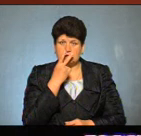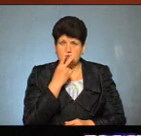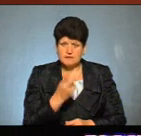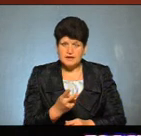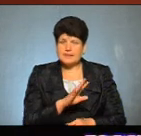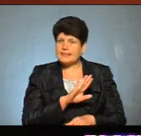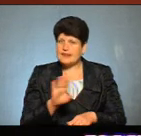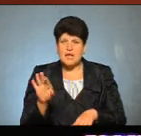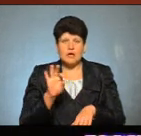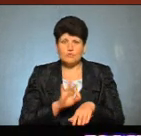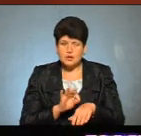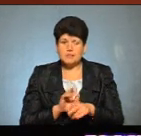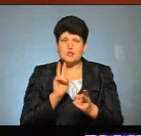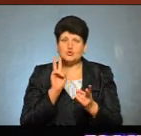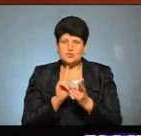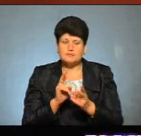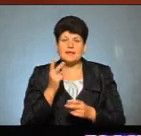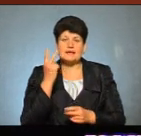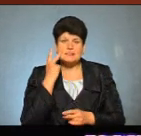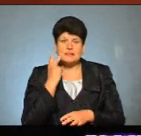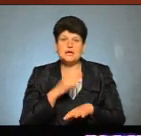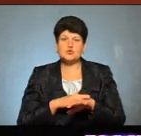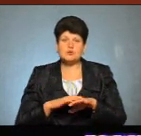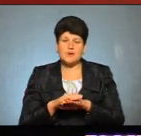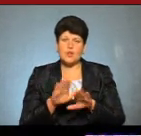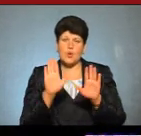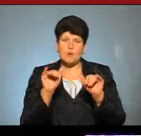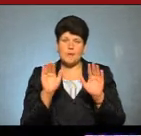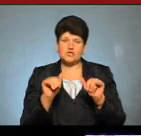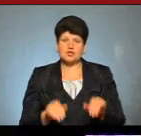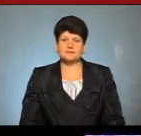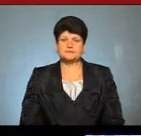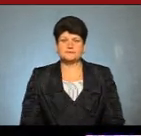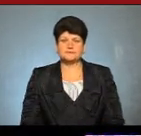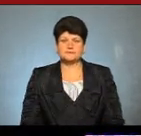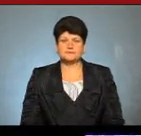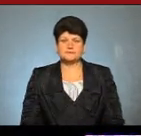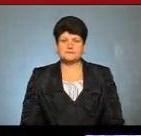нас. Не хворійте. Зустрінемося, як завжди, на Суспільному. До побачення. До побачення.